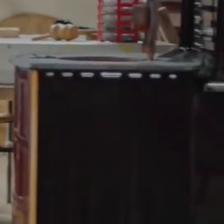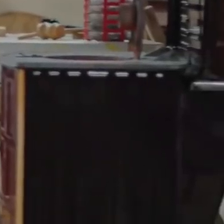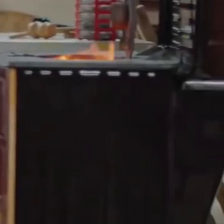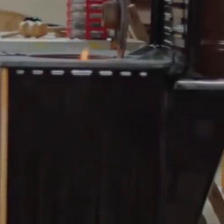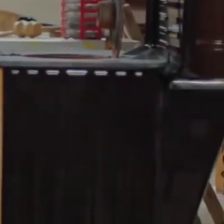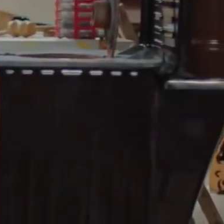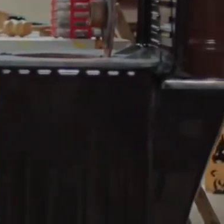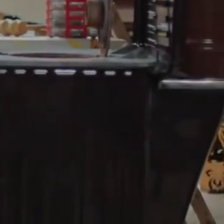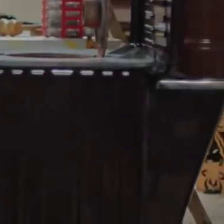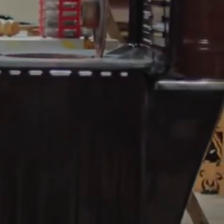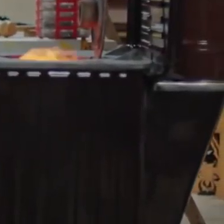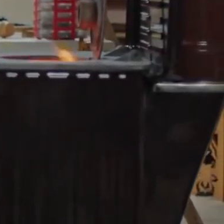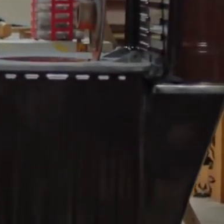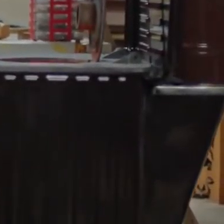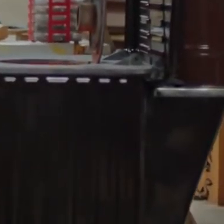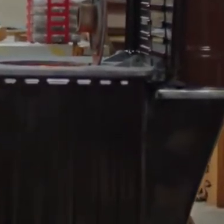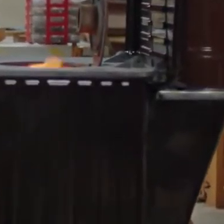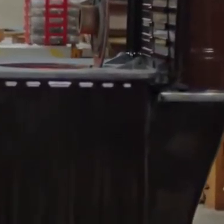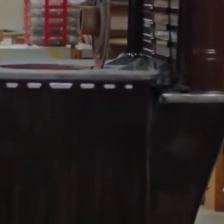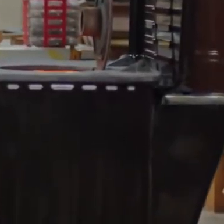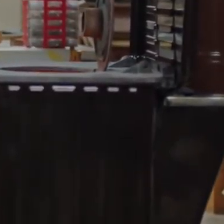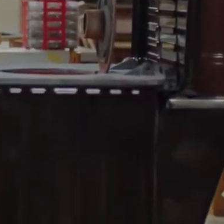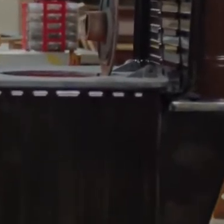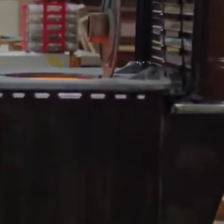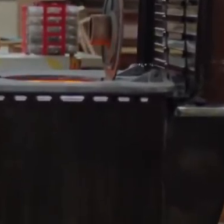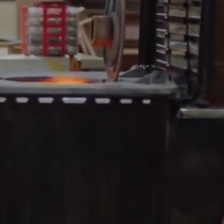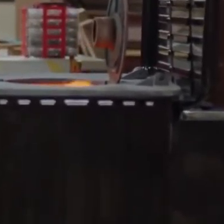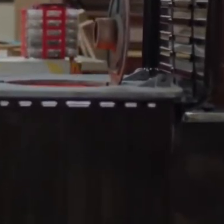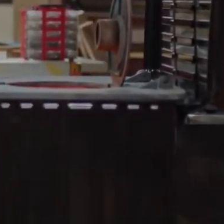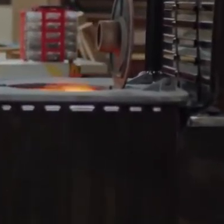İbrahim eli çenesinde kara kara düşünüyor.